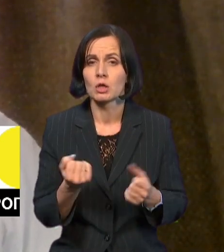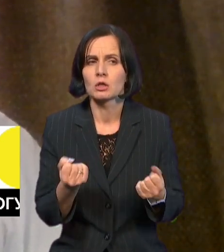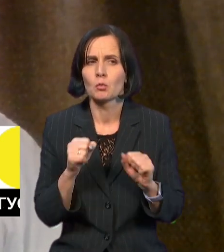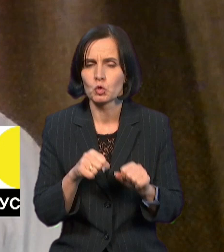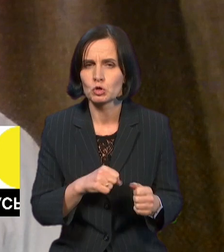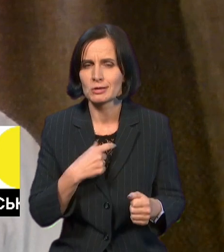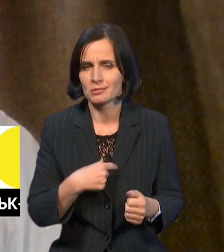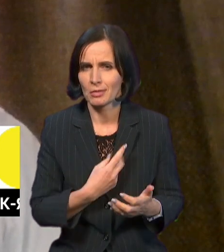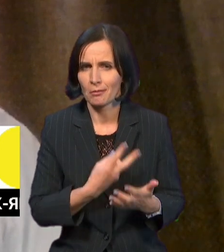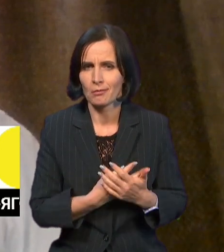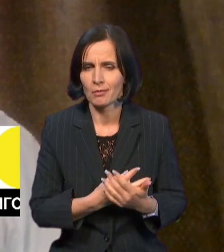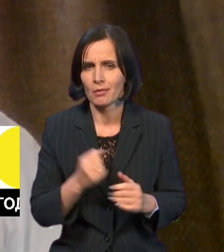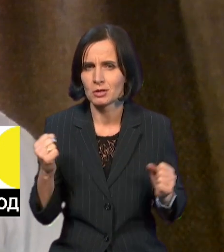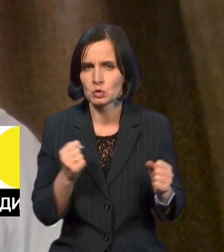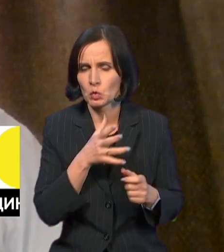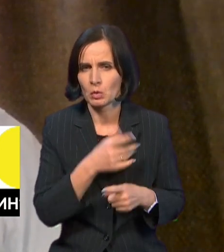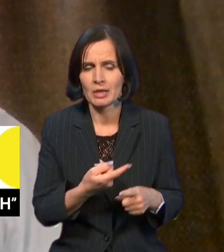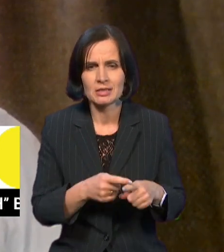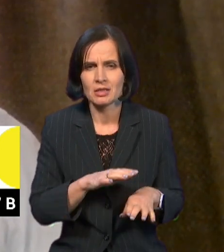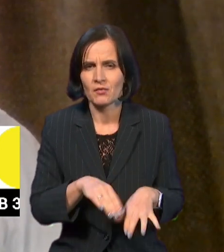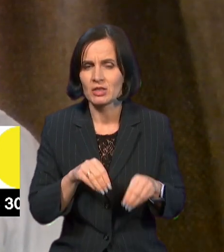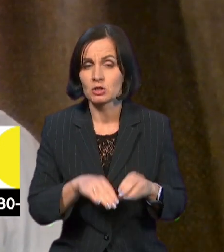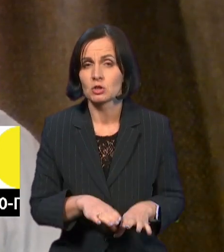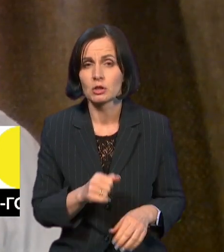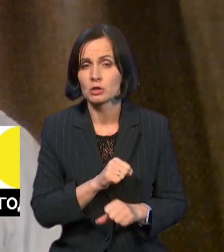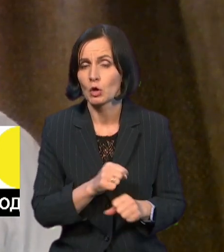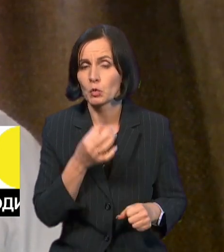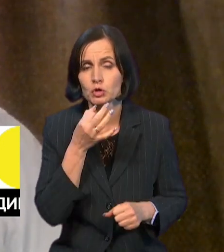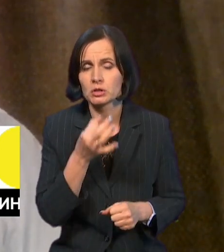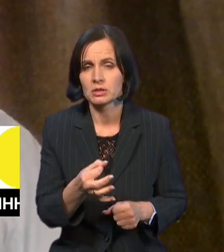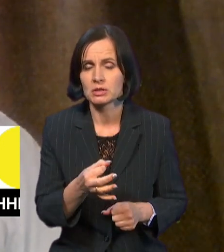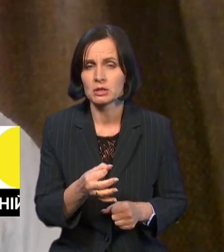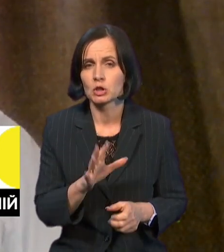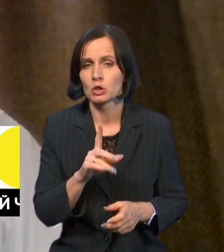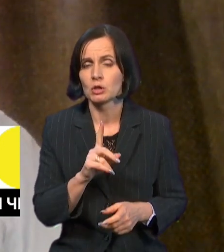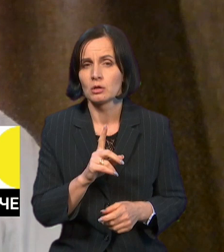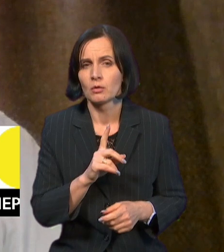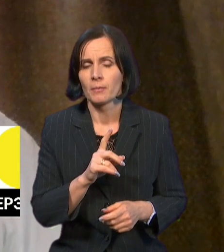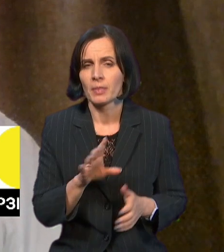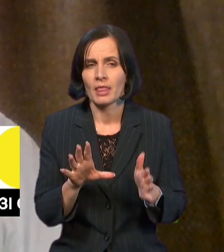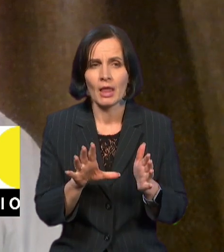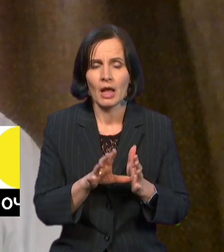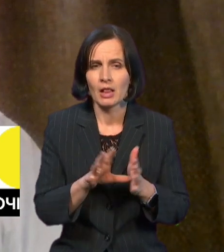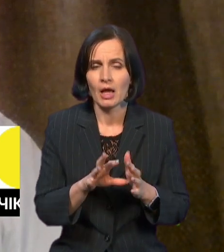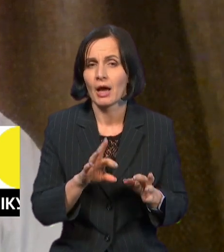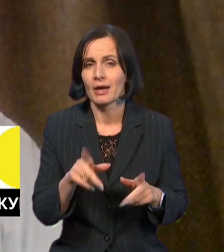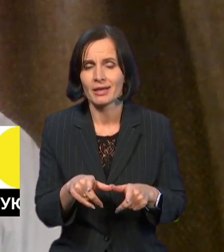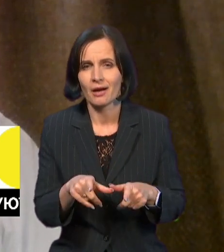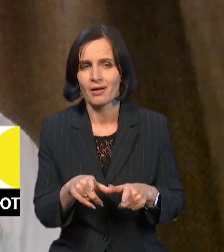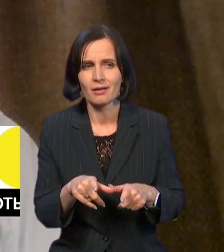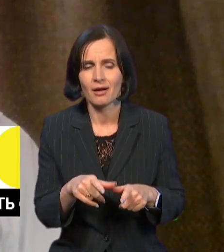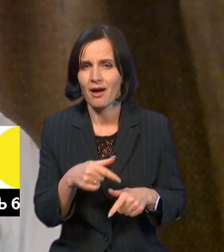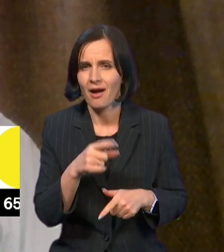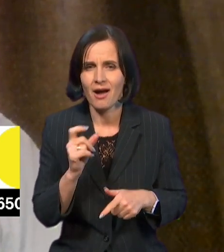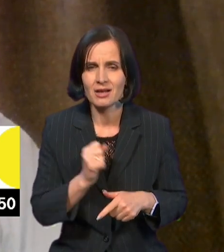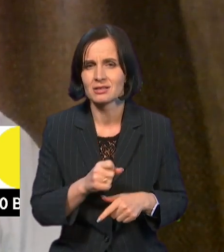в зимовий період, це не вирішить, тобто не можна так сказати. Електроенергію, як по трубі газ чи нафту, не прокачаєш там через